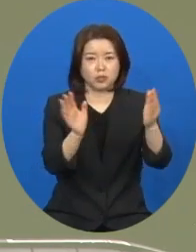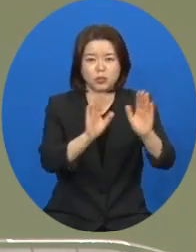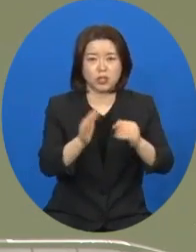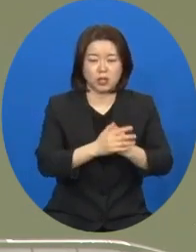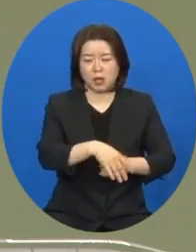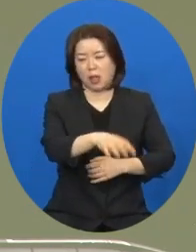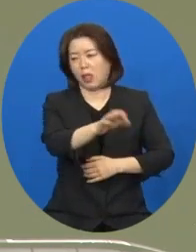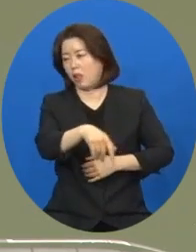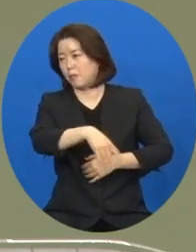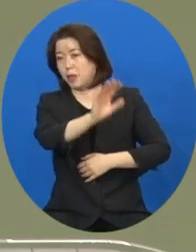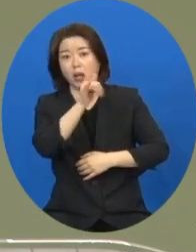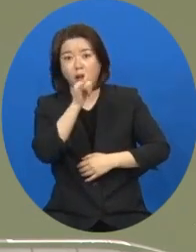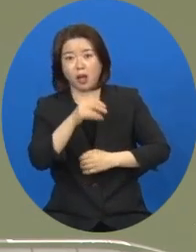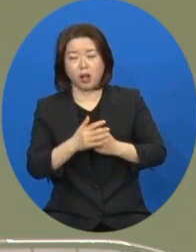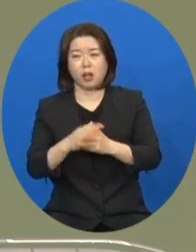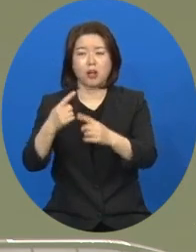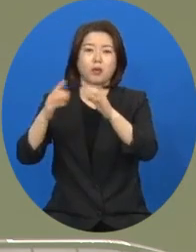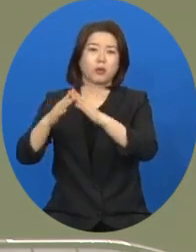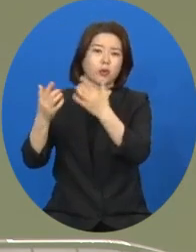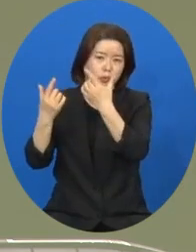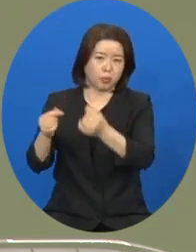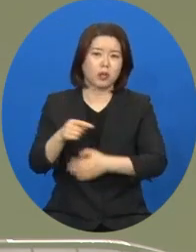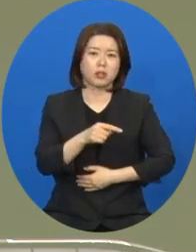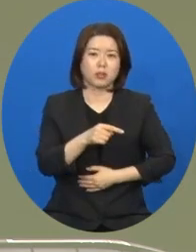교회도 그런 분위기더라.